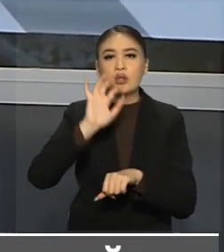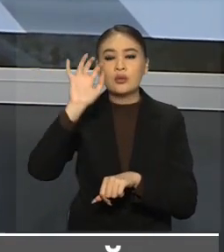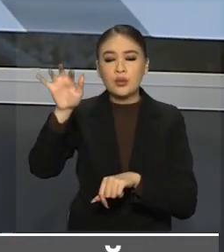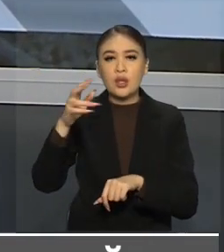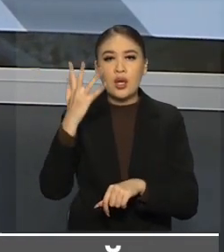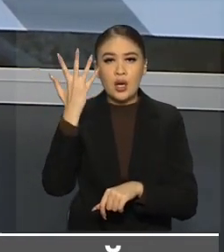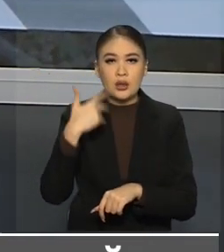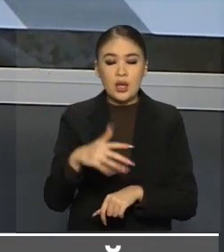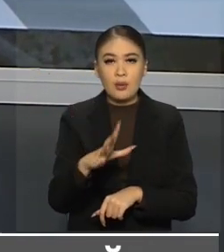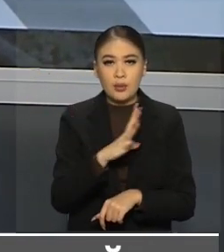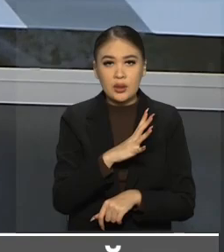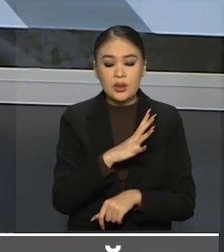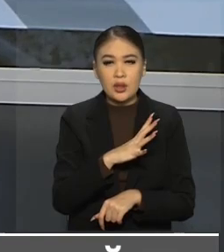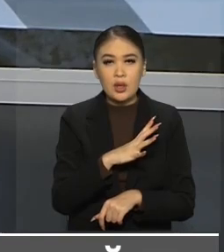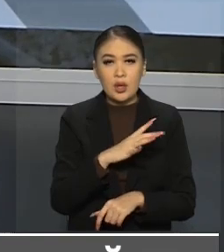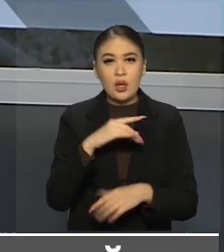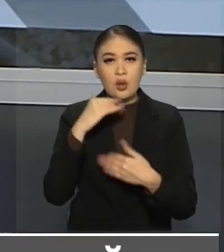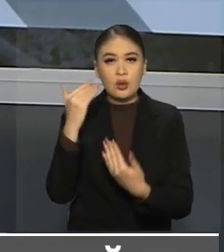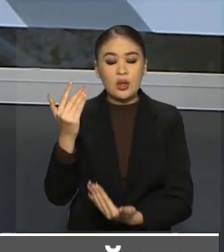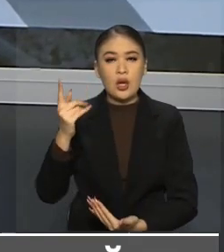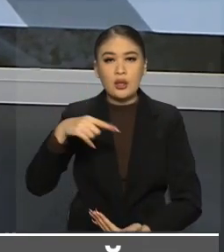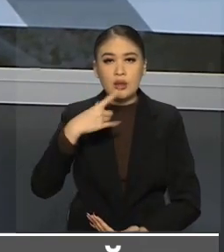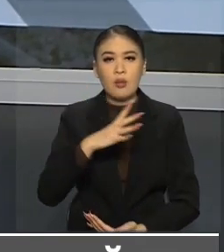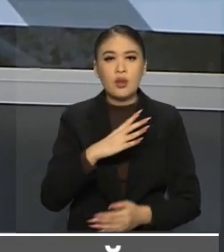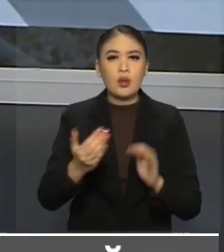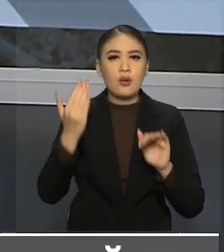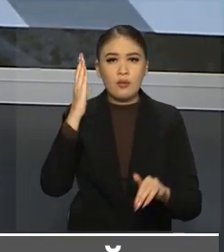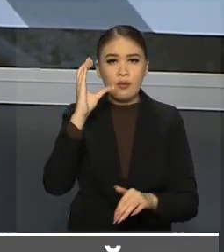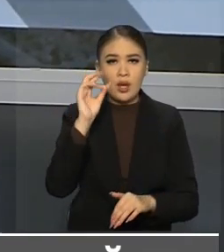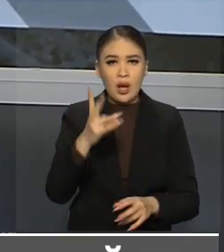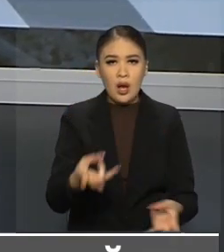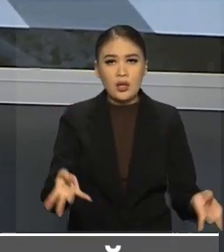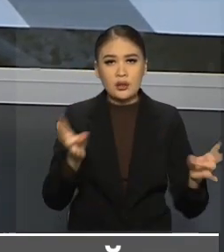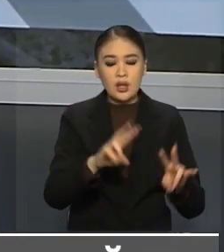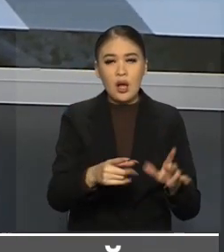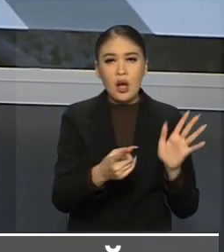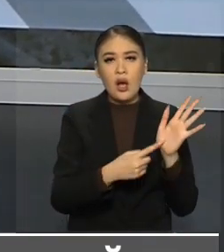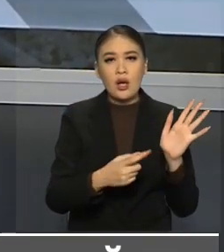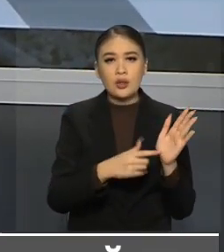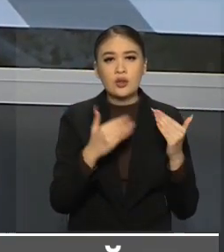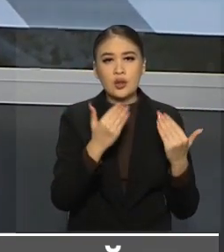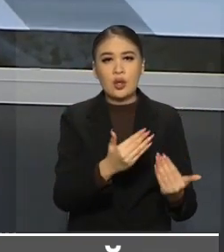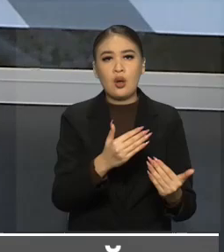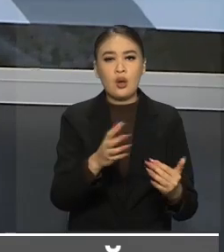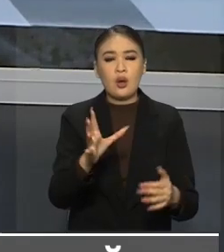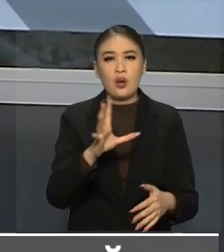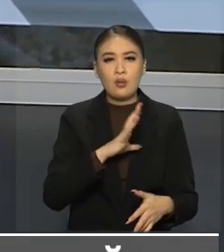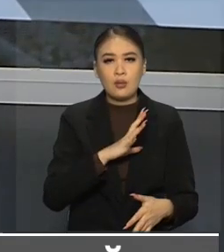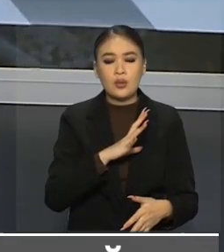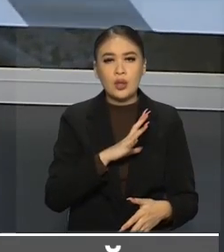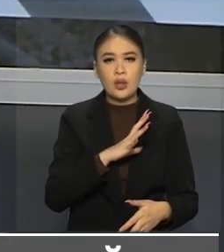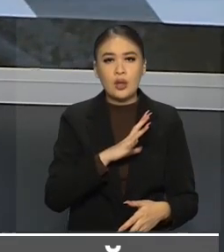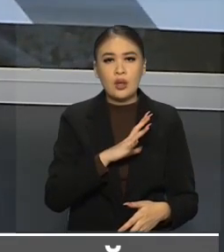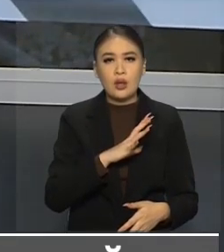алған кезде олар айтады, өткен ғасырда қалып қойған Қарағандының көмір бассейніндегі жағдай